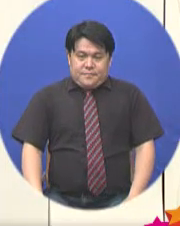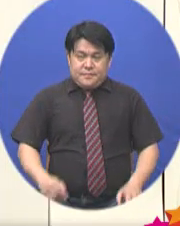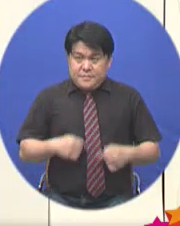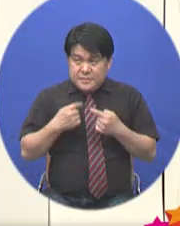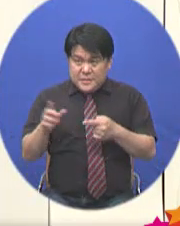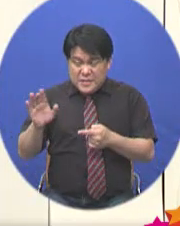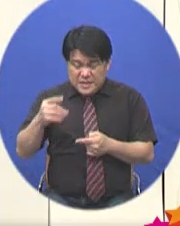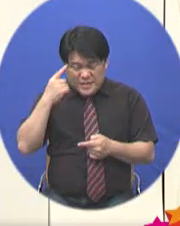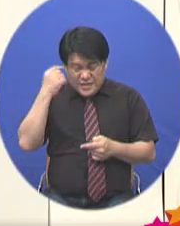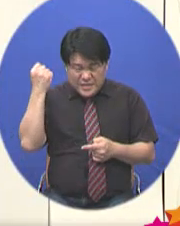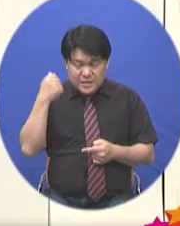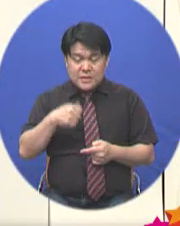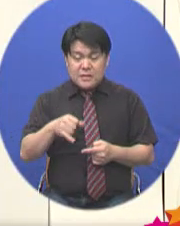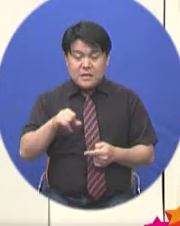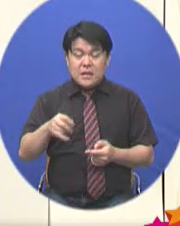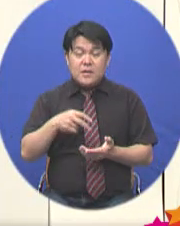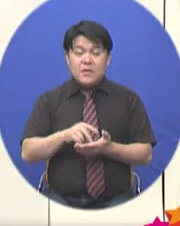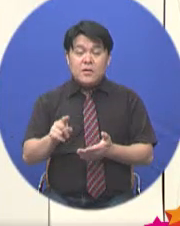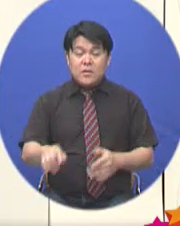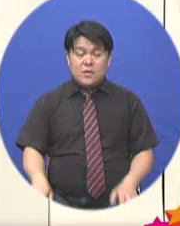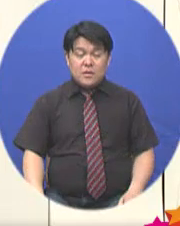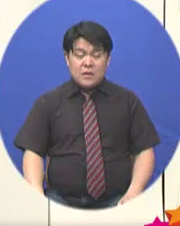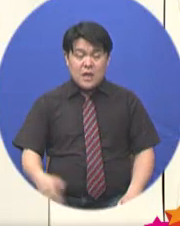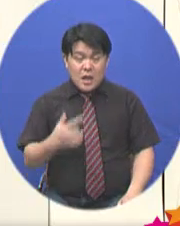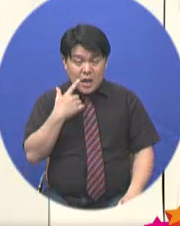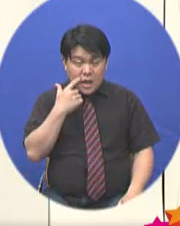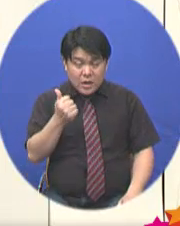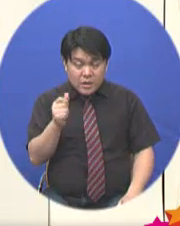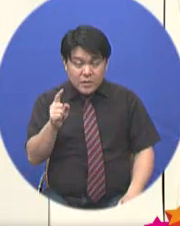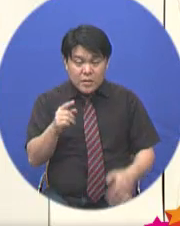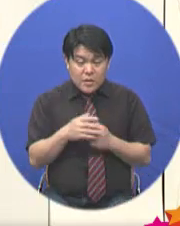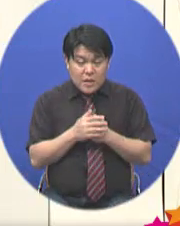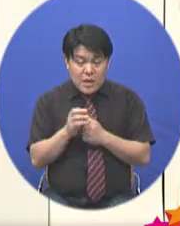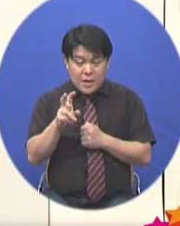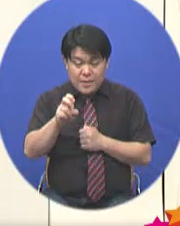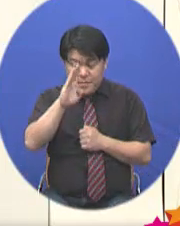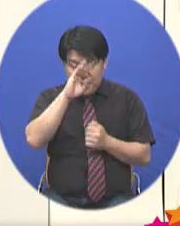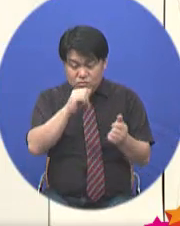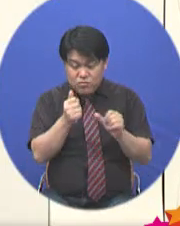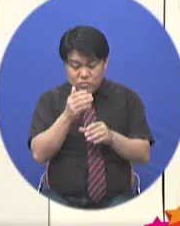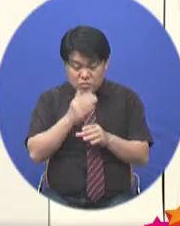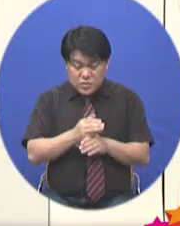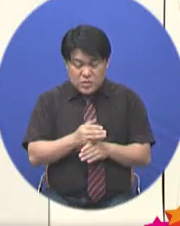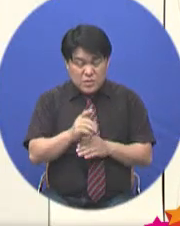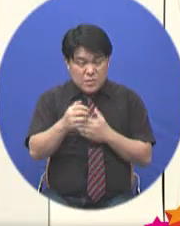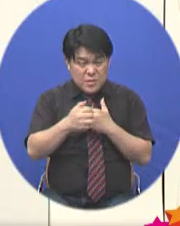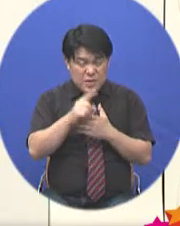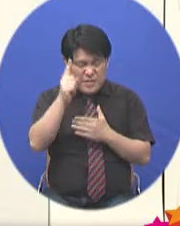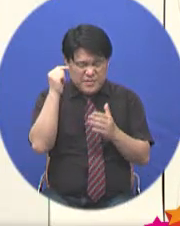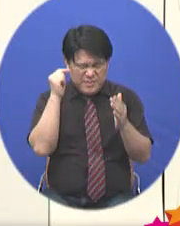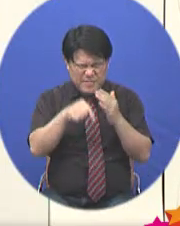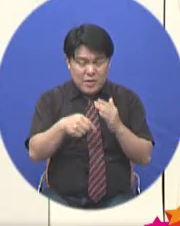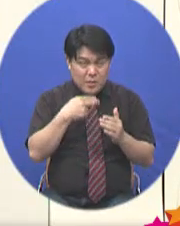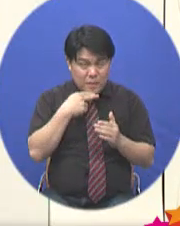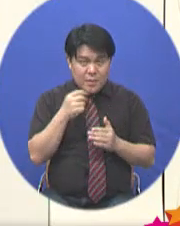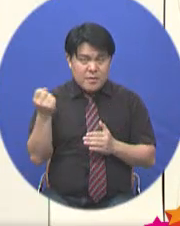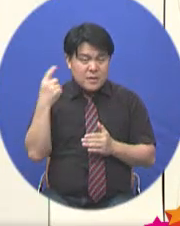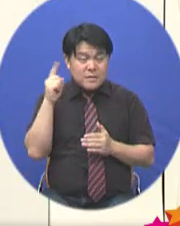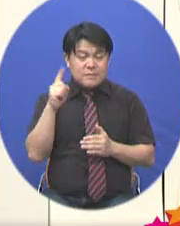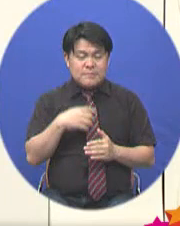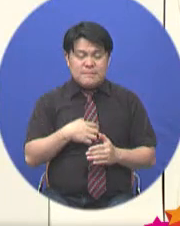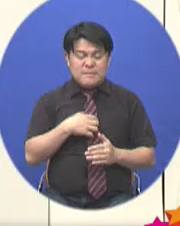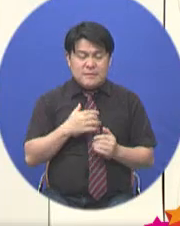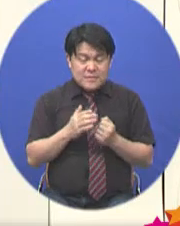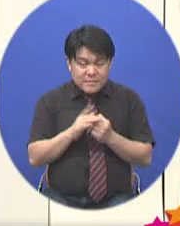해도 자식 입장으로서는 아버지가 암 걸려서 죽어가는데 병원에 한 번도 안 실렸다고 할까 봐가지고